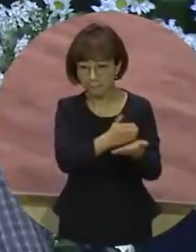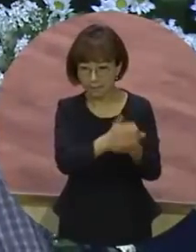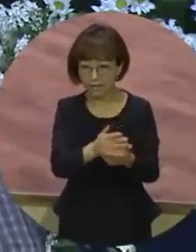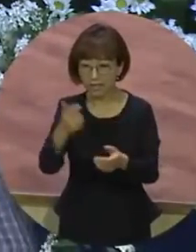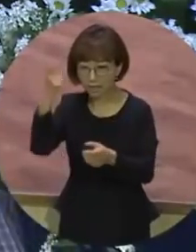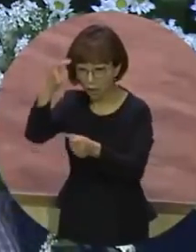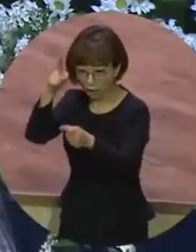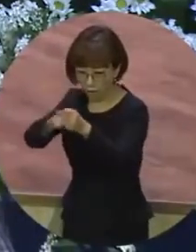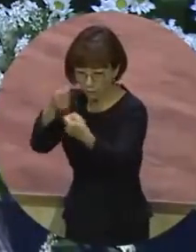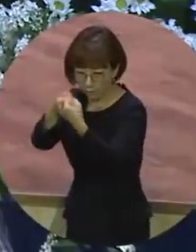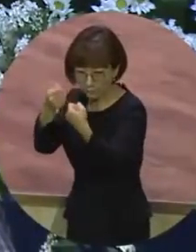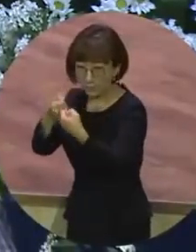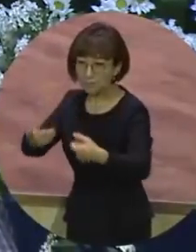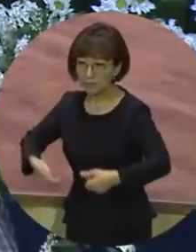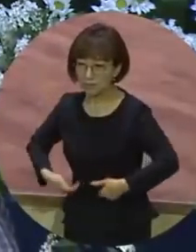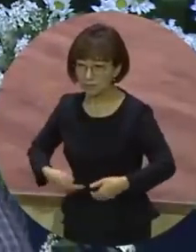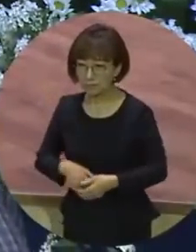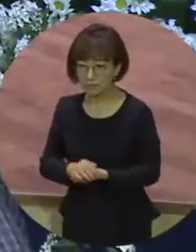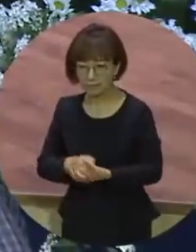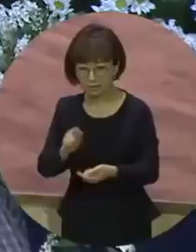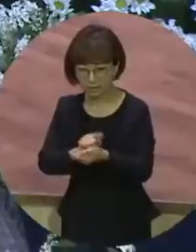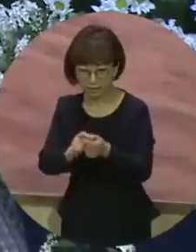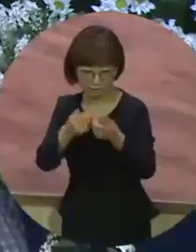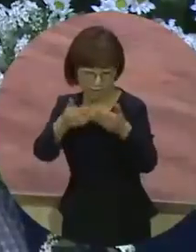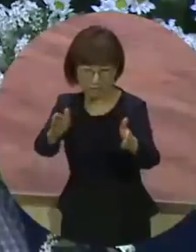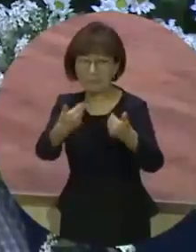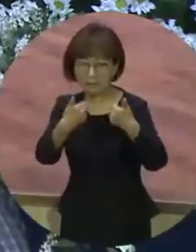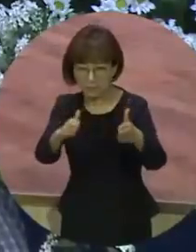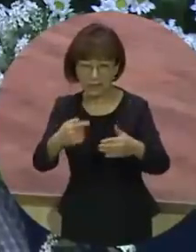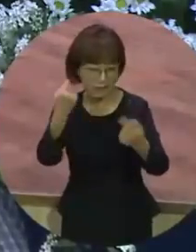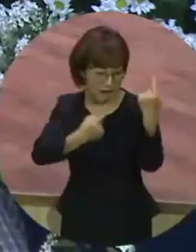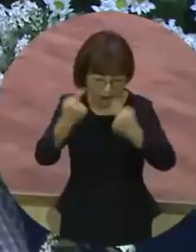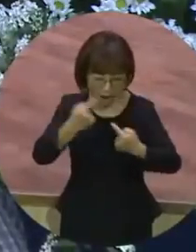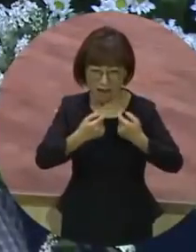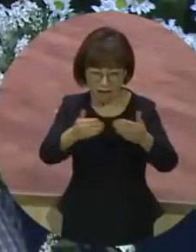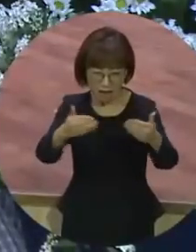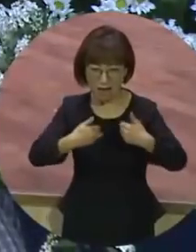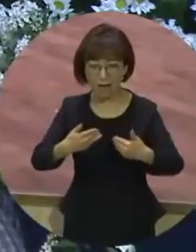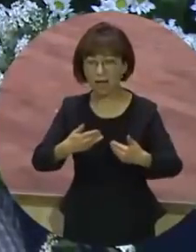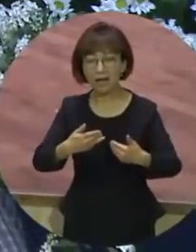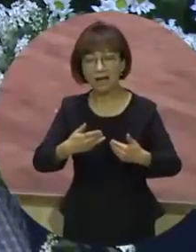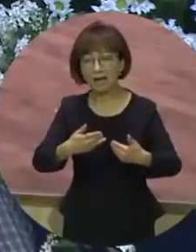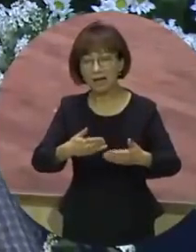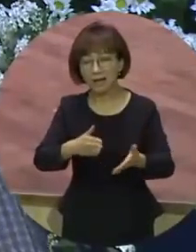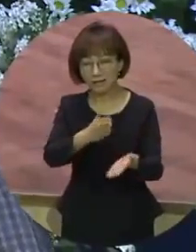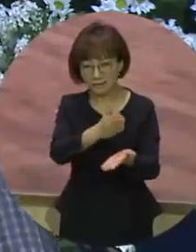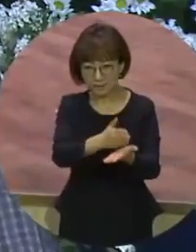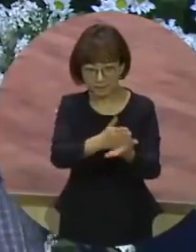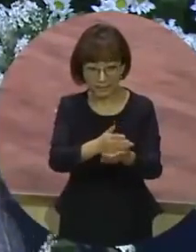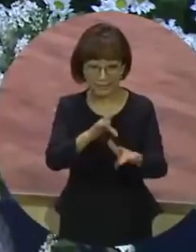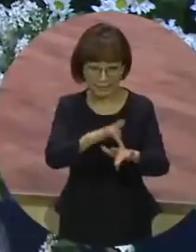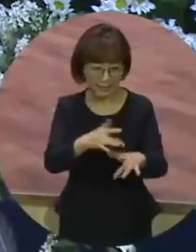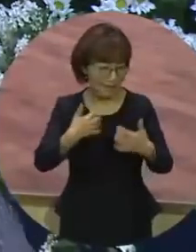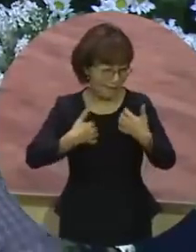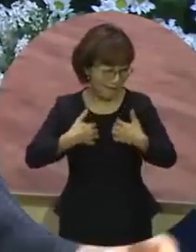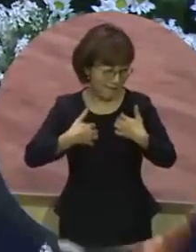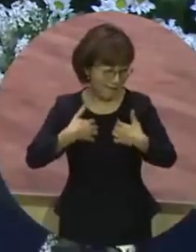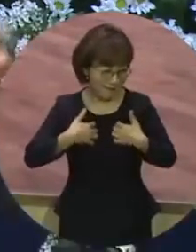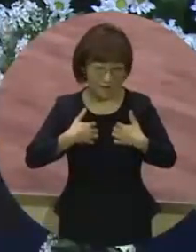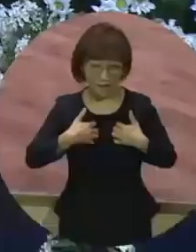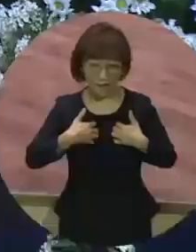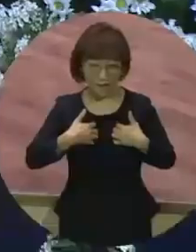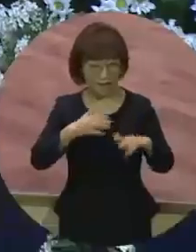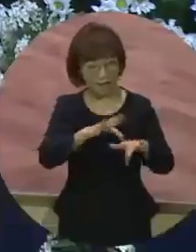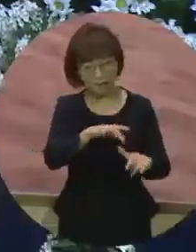맨날 상처받고 상처주고 삐치고 시험두고 낙심하고 좌절하고 그렇게 살면요 사단이 갖고 오는 장난감